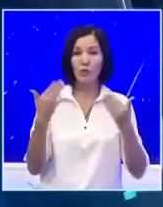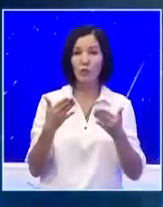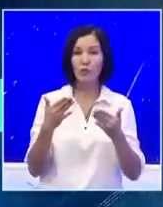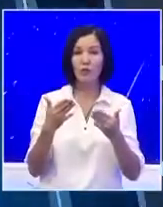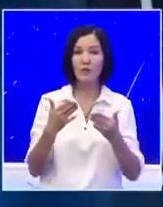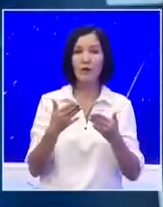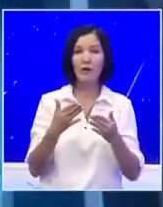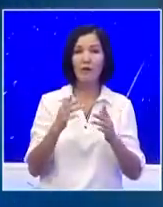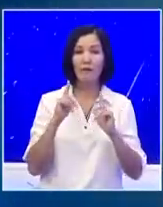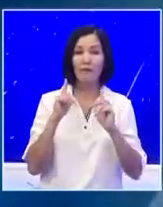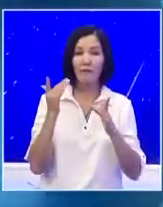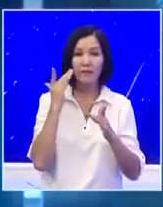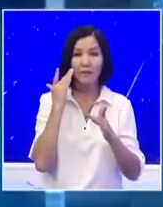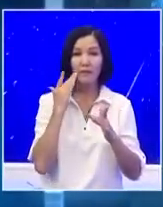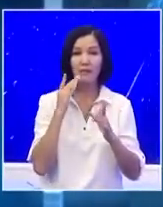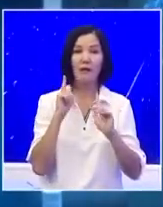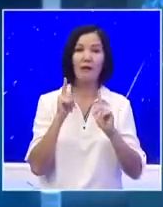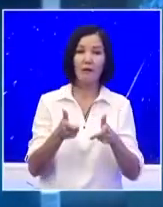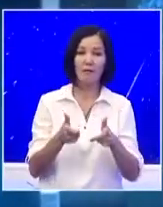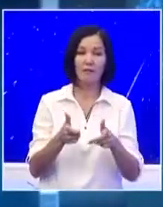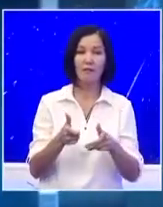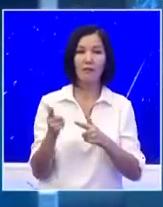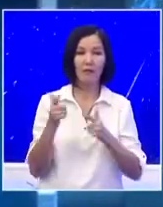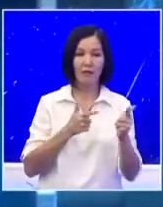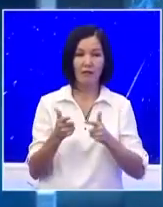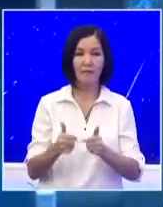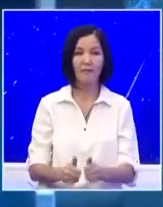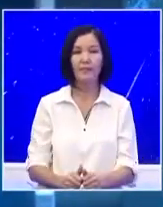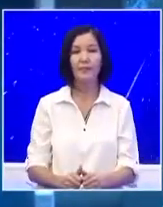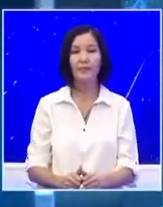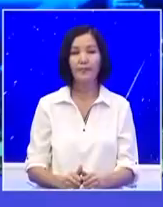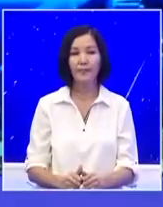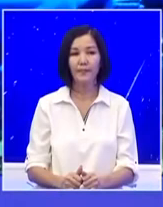Жұмабай, Айнұр Мейірханова, Нәдір Хамзин, Жетісу телеарнасы.